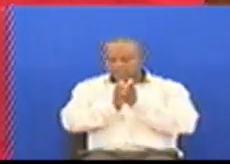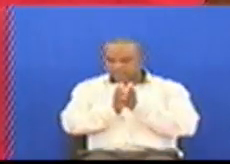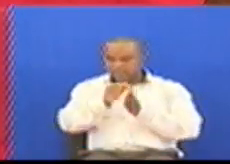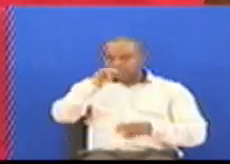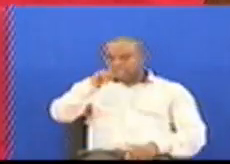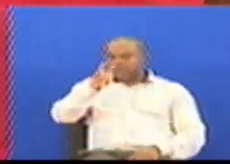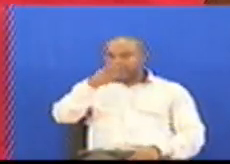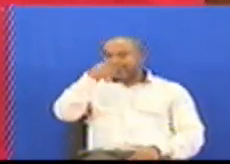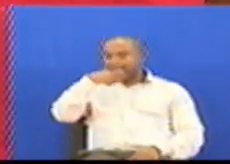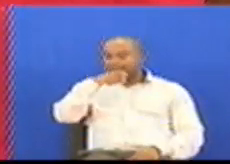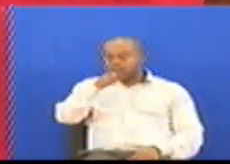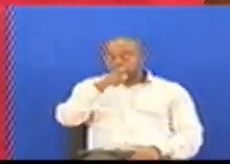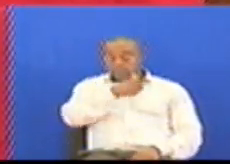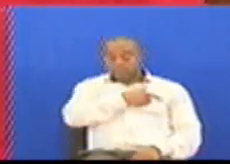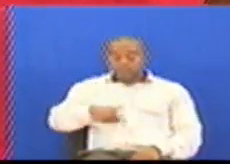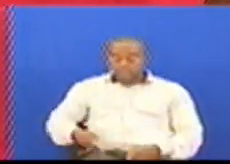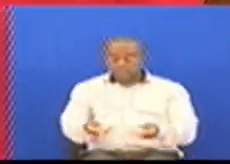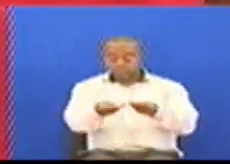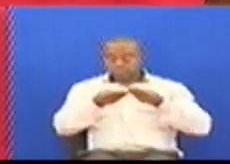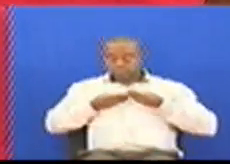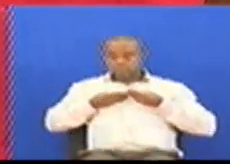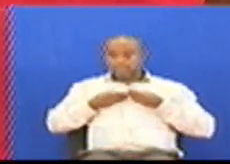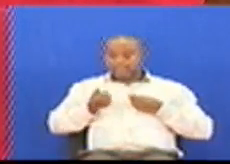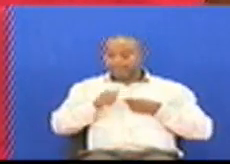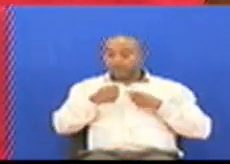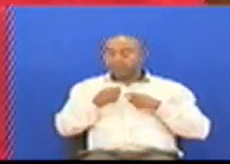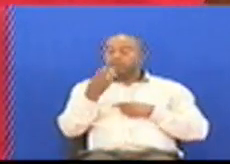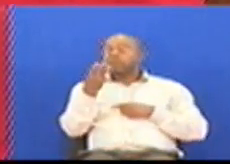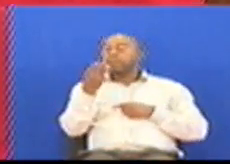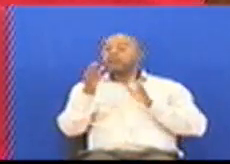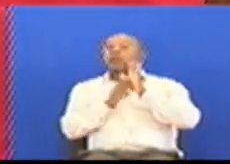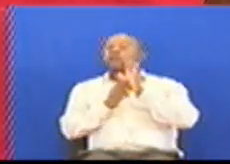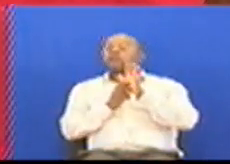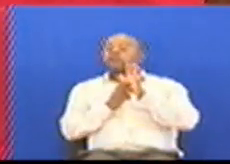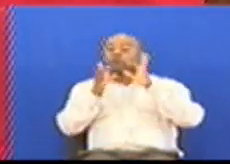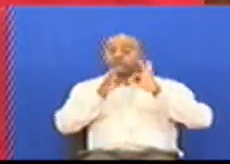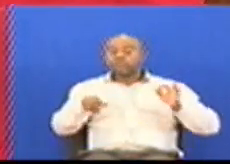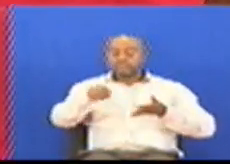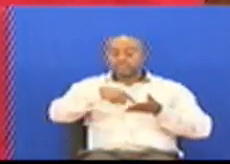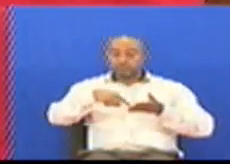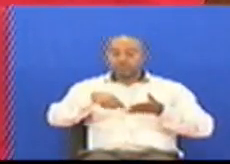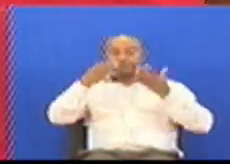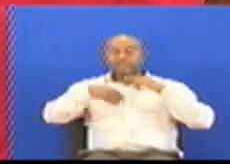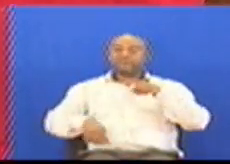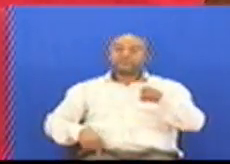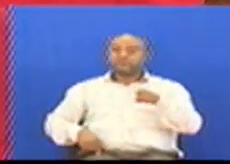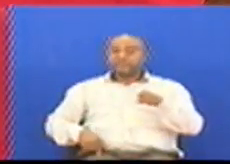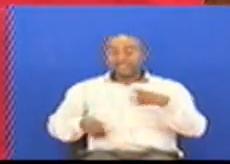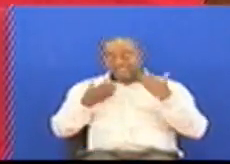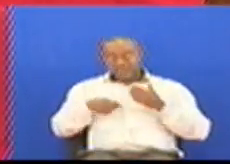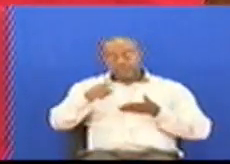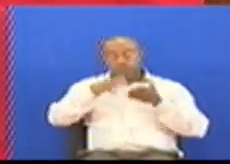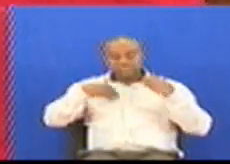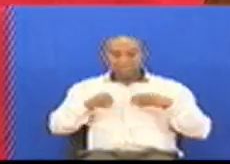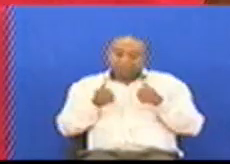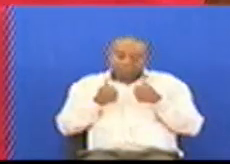alitupaitia zaidi ya milioni 800 kwa ajili ya kuboresha kituo cha afya cha Bwisia. Kituo kile sasa hivi kimekamilika. Namshukuru